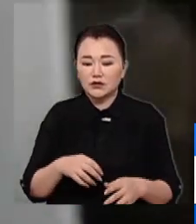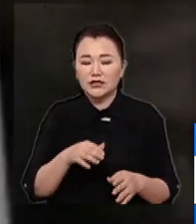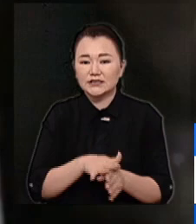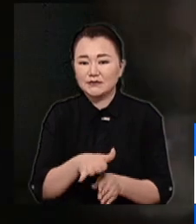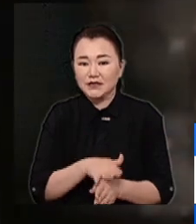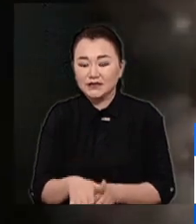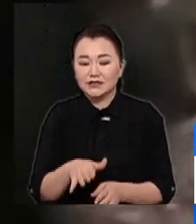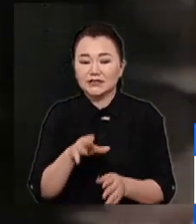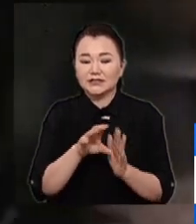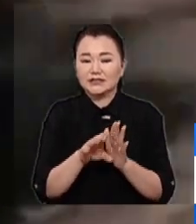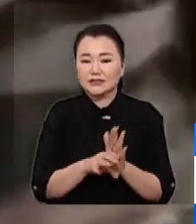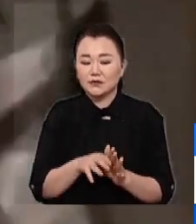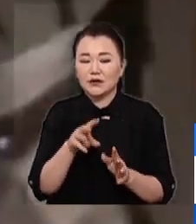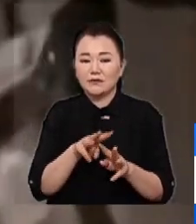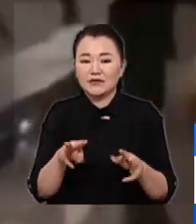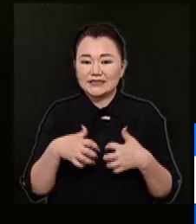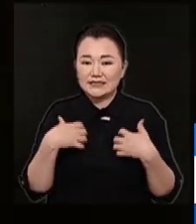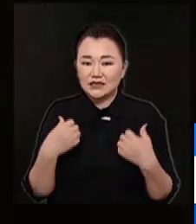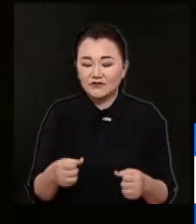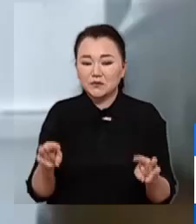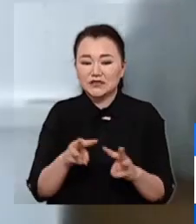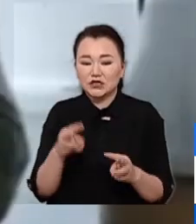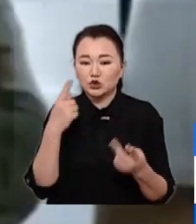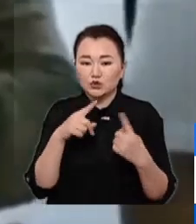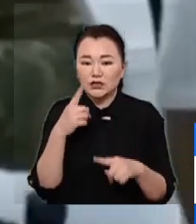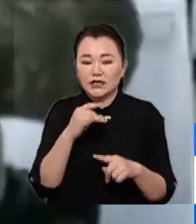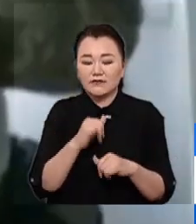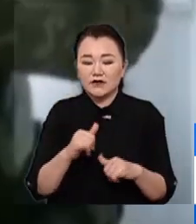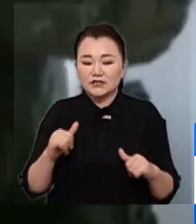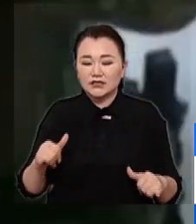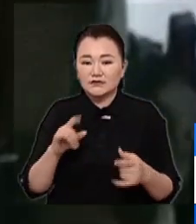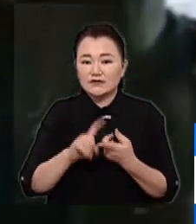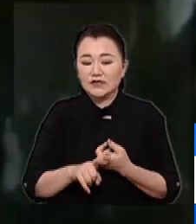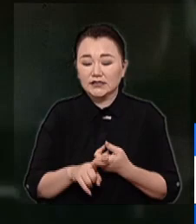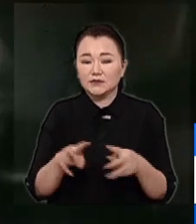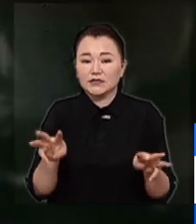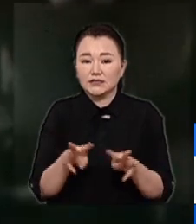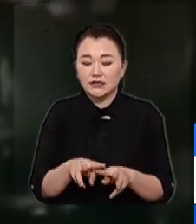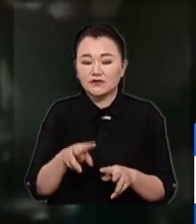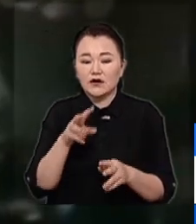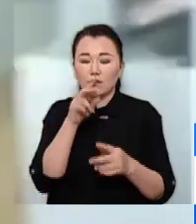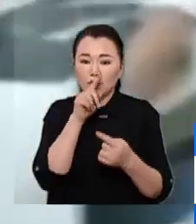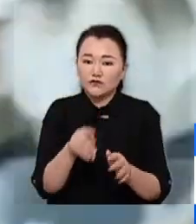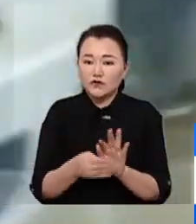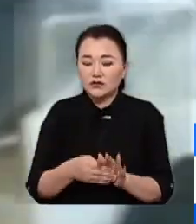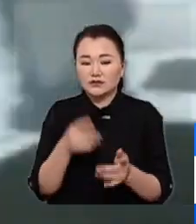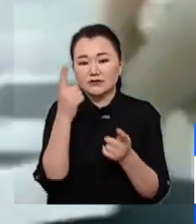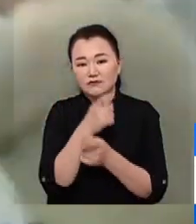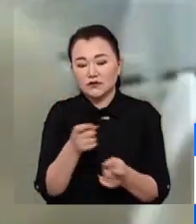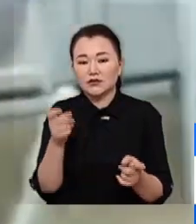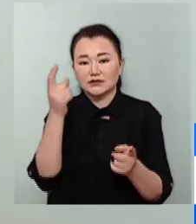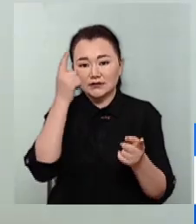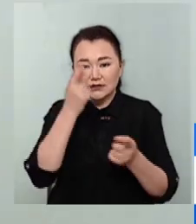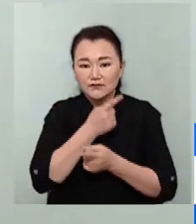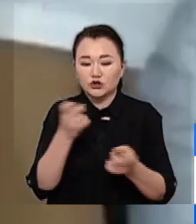уголовно-исполнительной системы, Минздрава и Министерства индустрии и инфраструктурного развития. В Антикоре призывают граждан заявлять о взятках.